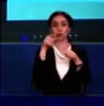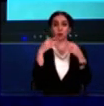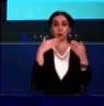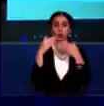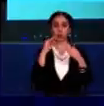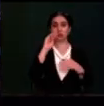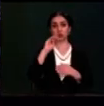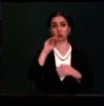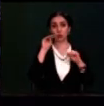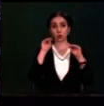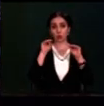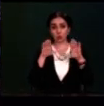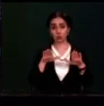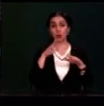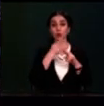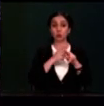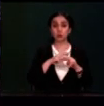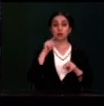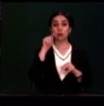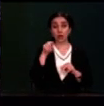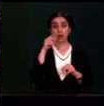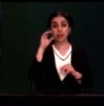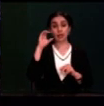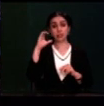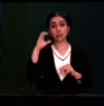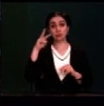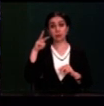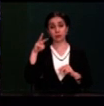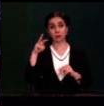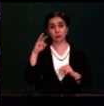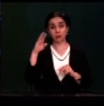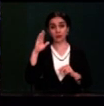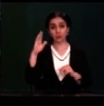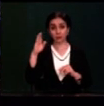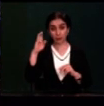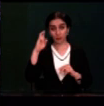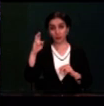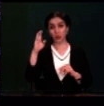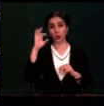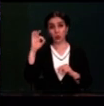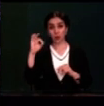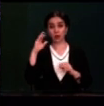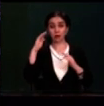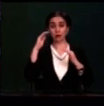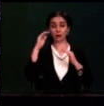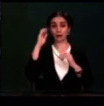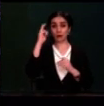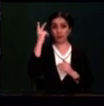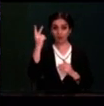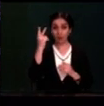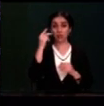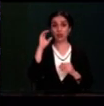munosabatni yozib olamiz. Demak, SB masofa teng ildiz ostida B, O kvadrat plus